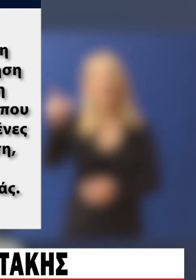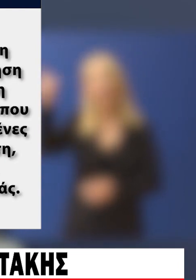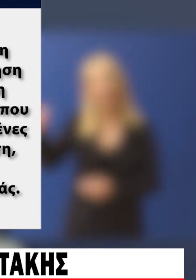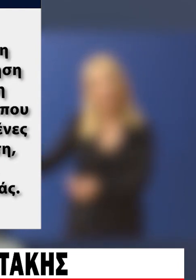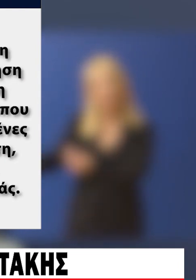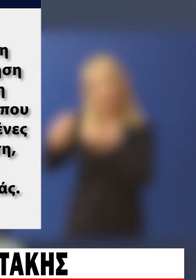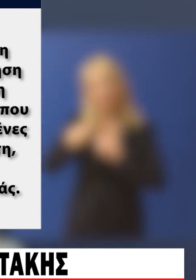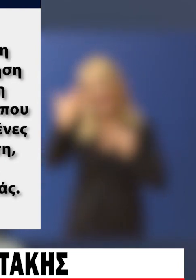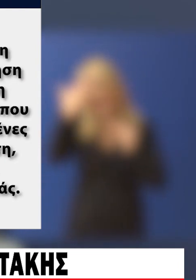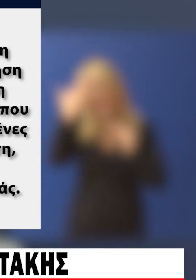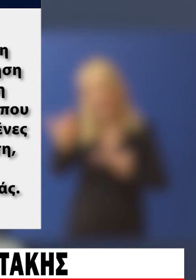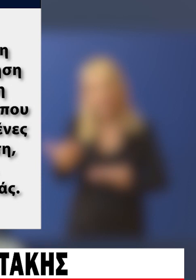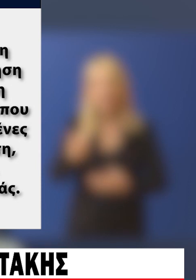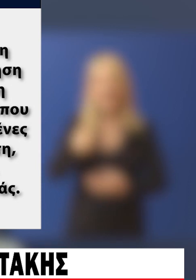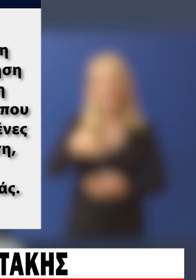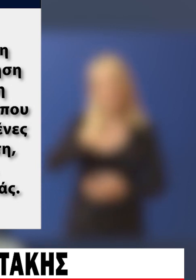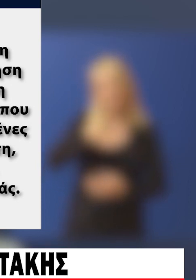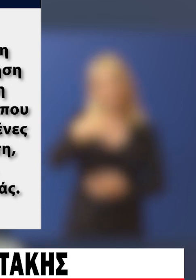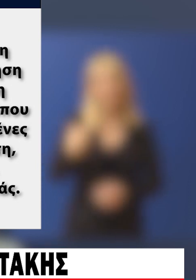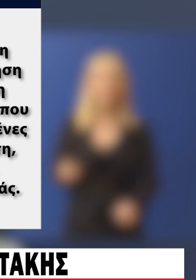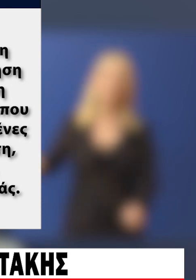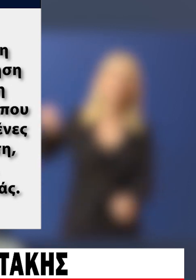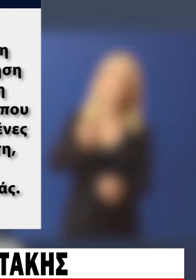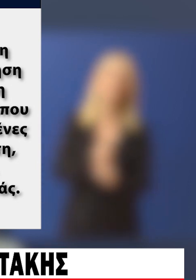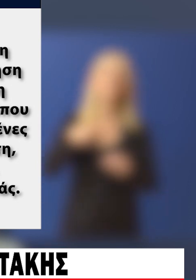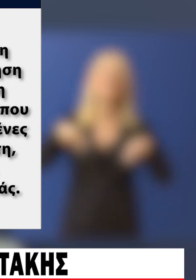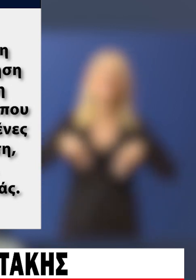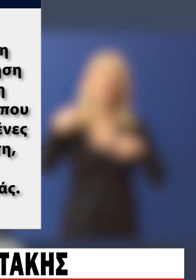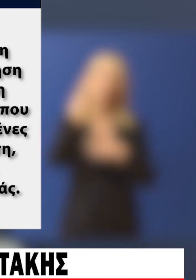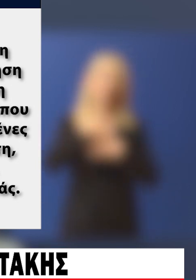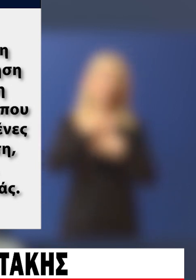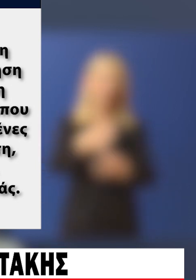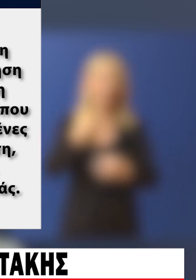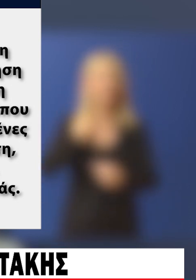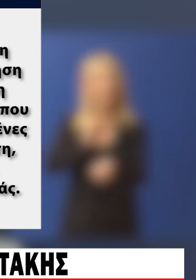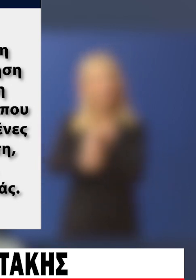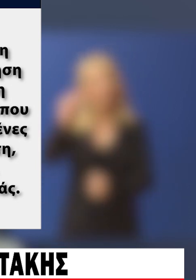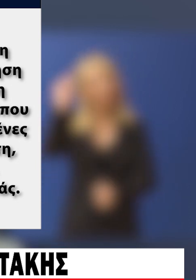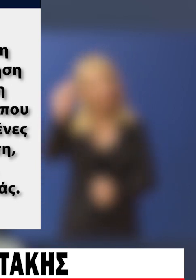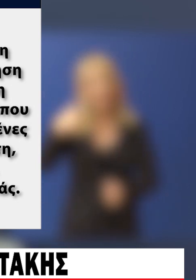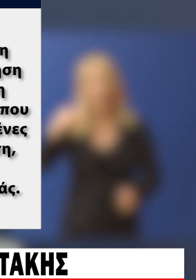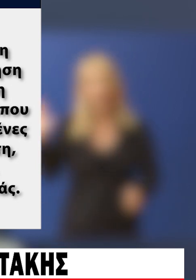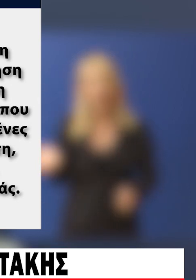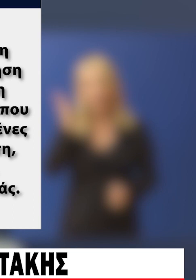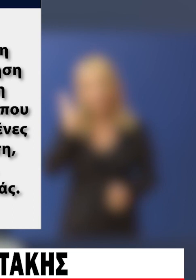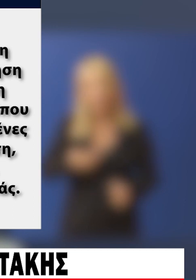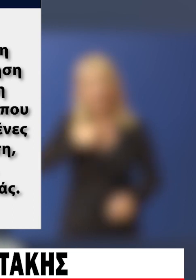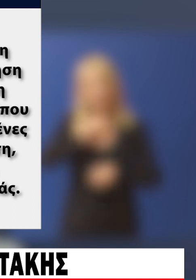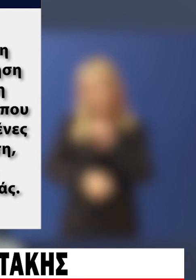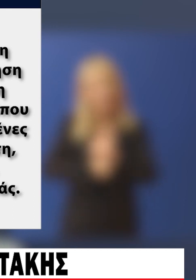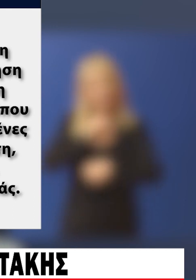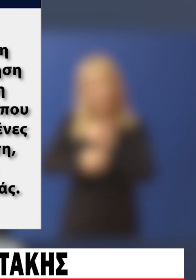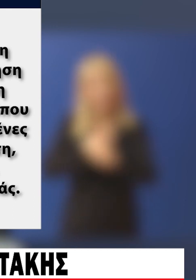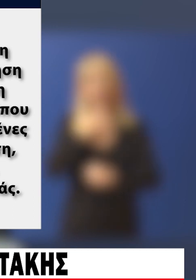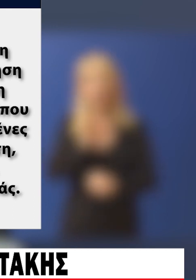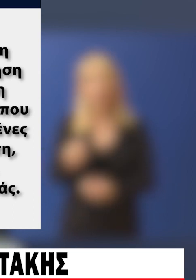προτεραιότητα ήταν και είναι για την κυβέρνηση η προστασία της ανθρώπινης ζωής δεύτερη προτεραιότητα η προστασία των περιουσιών που